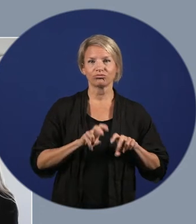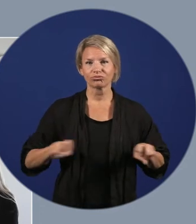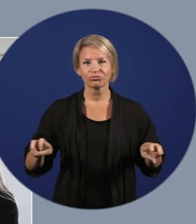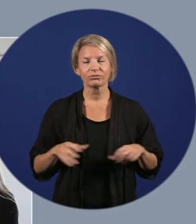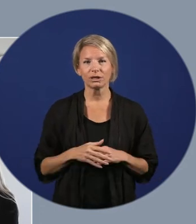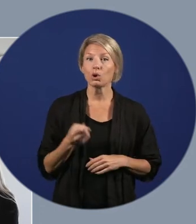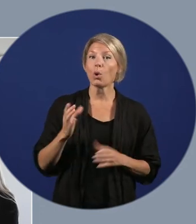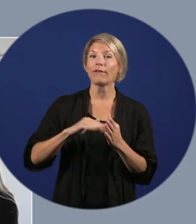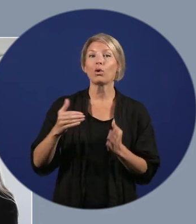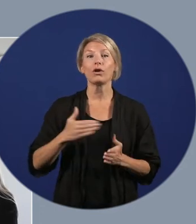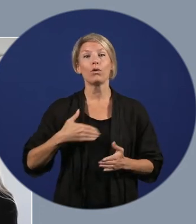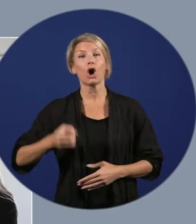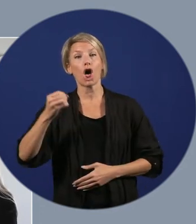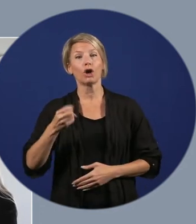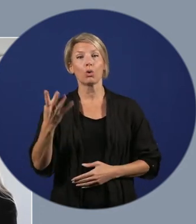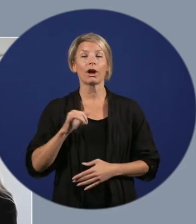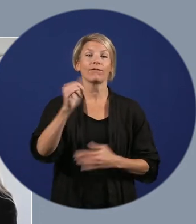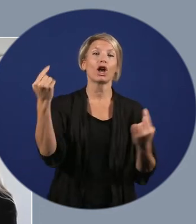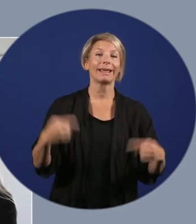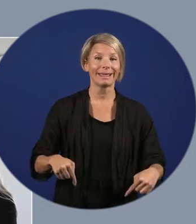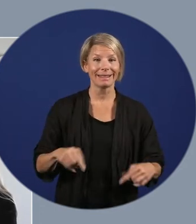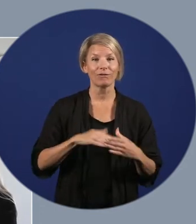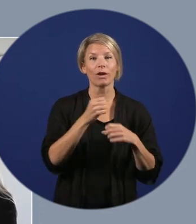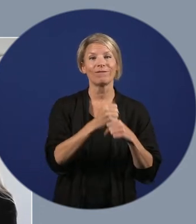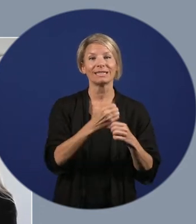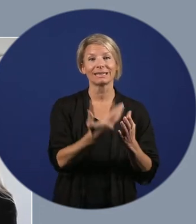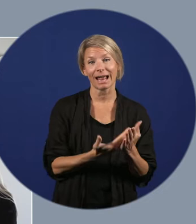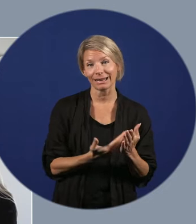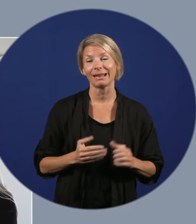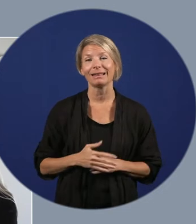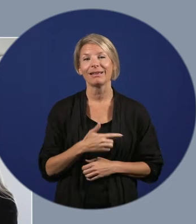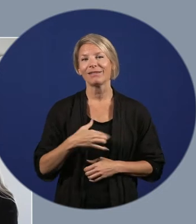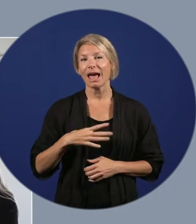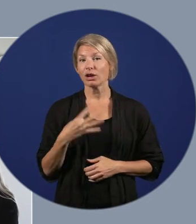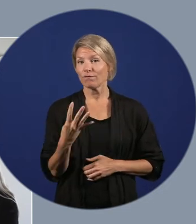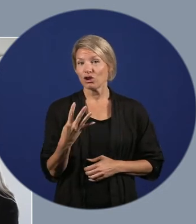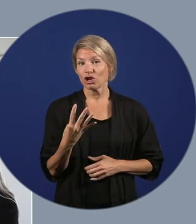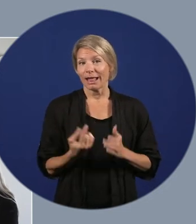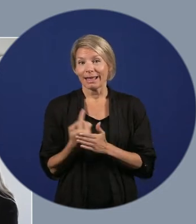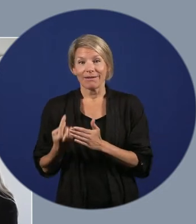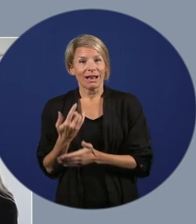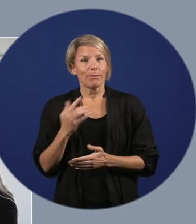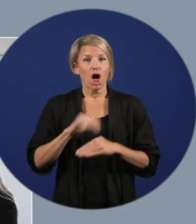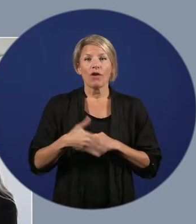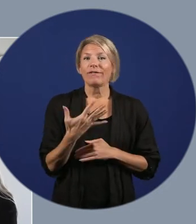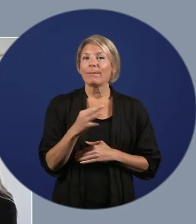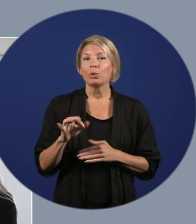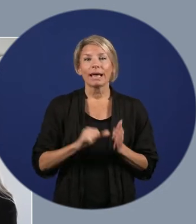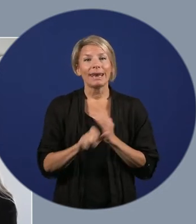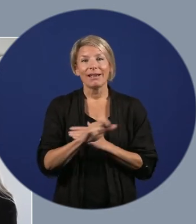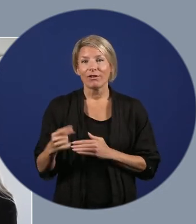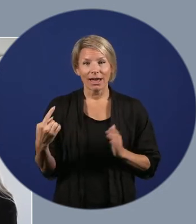de flesta var influgna från fastlandet då. Och vi hade 4 sittningar med över 500 elever i varje. Vi samarbetar